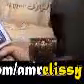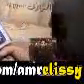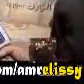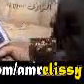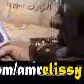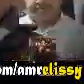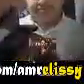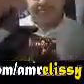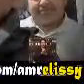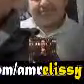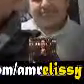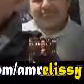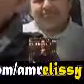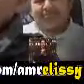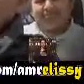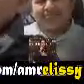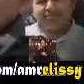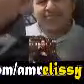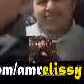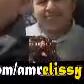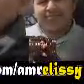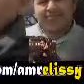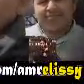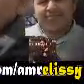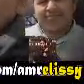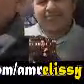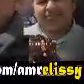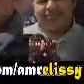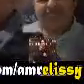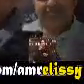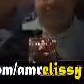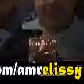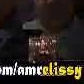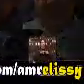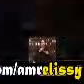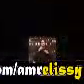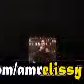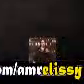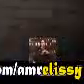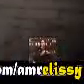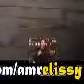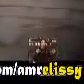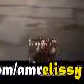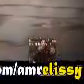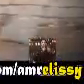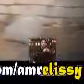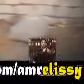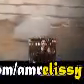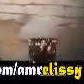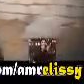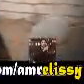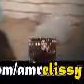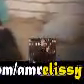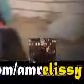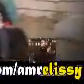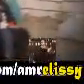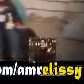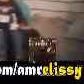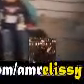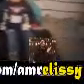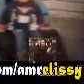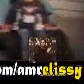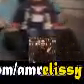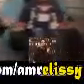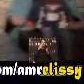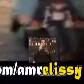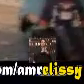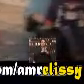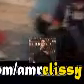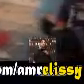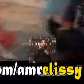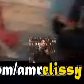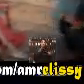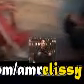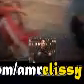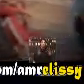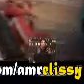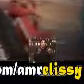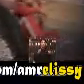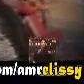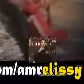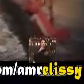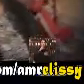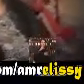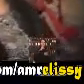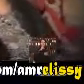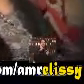على طول ضارب. احنا بنعاني هانة من التشرد بتاع 200 أسرة اتبنت هنا سمعني، فهم ايه طلعت لنا قرارات